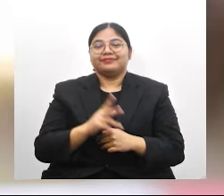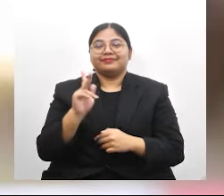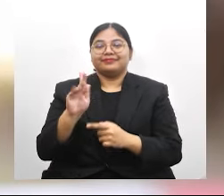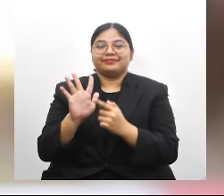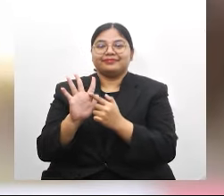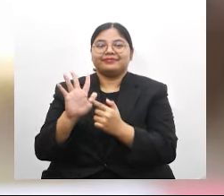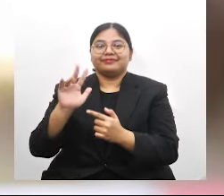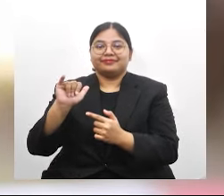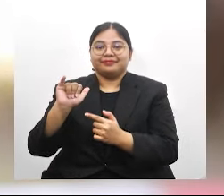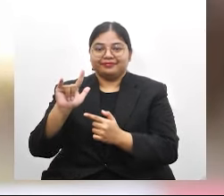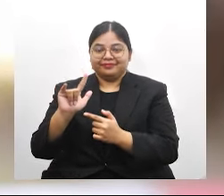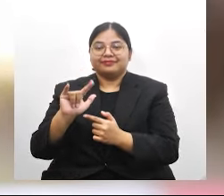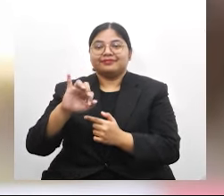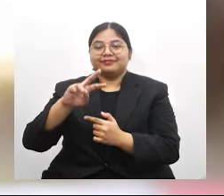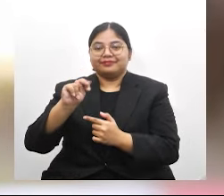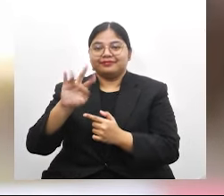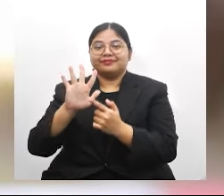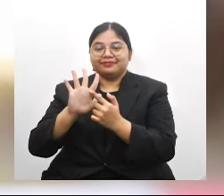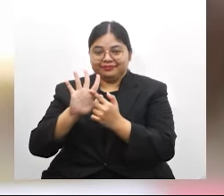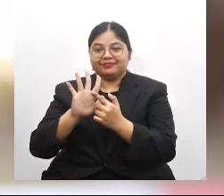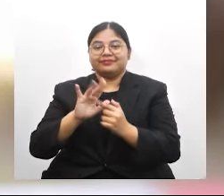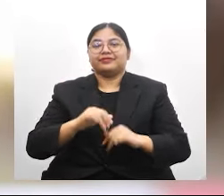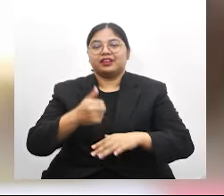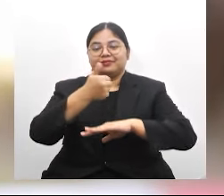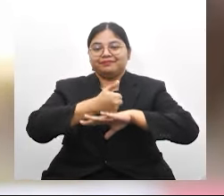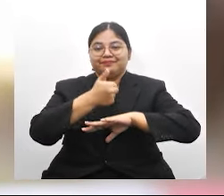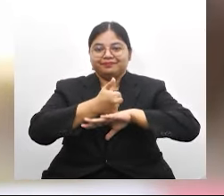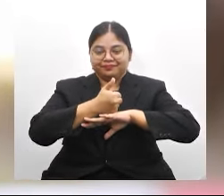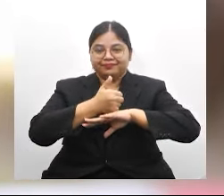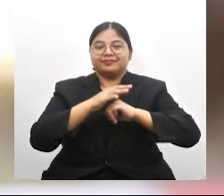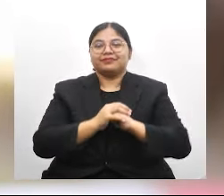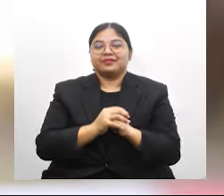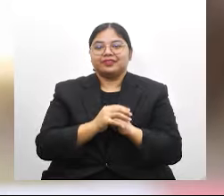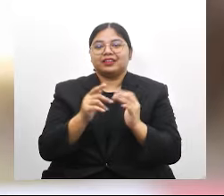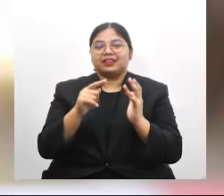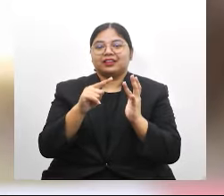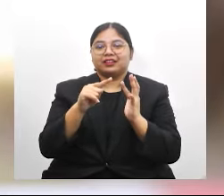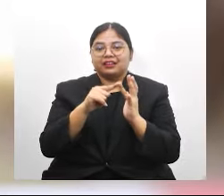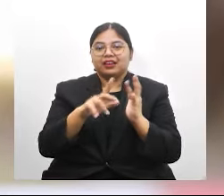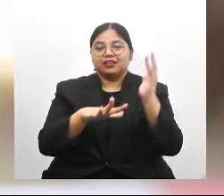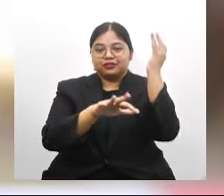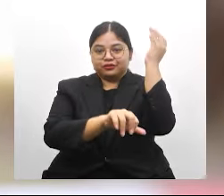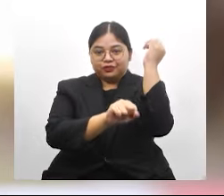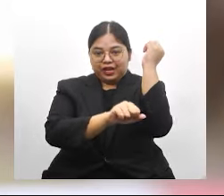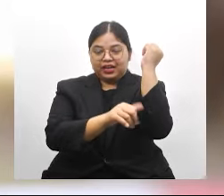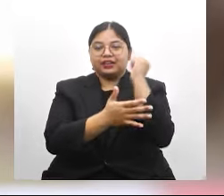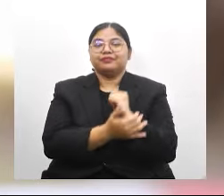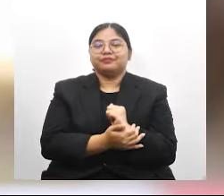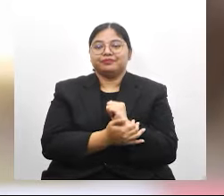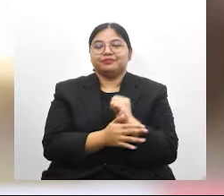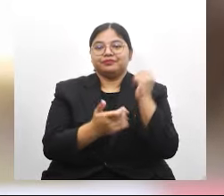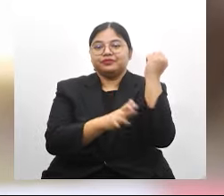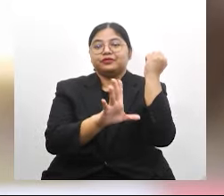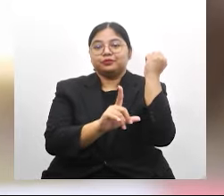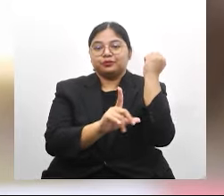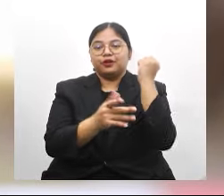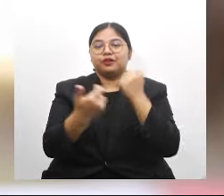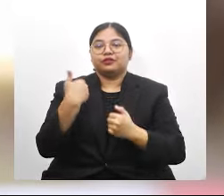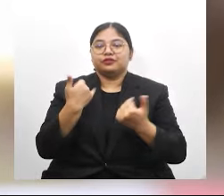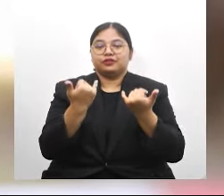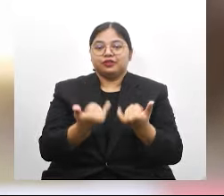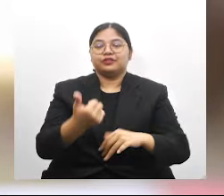อำนวยการโรงเรียนรัชประภาวิทยาคมสังกัดสำนักงานเกียรติพื้นที่การศึกษามัธยมศึกษาสุราษฎร์ธานีชุมพรปัจจุบันเป็นผู้อำนวย